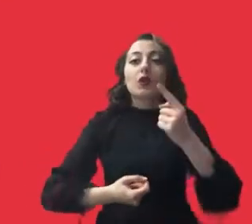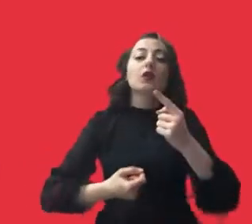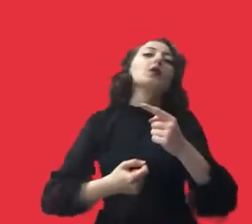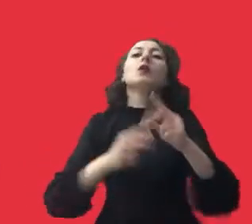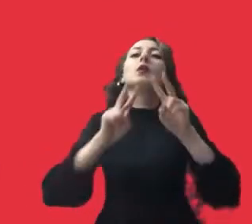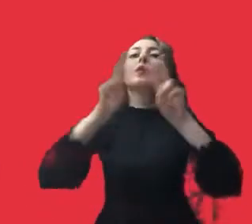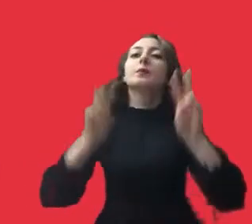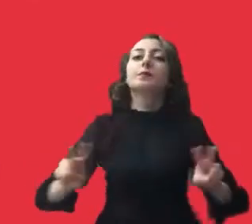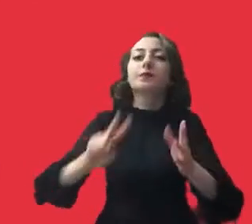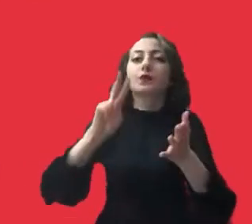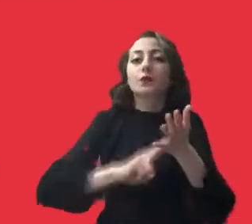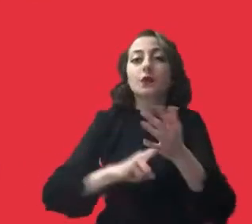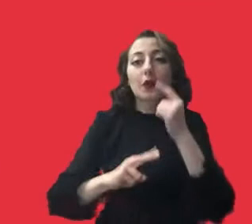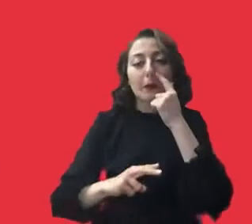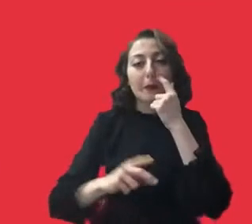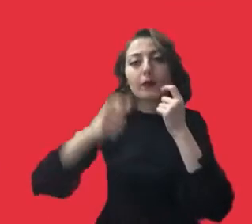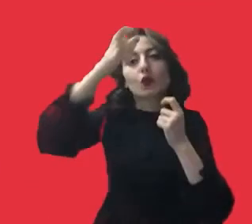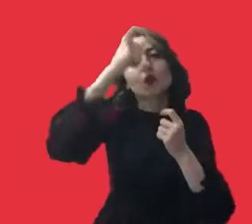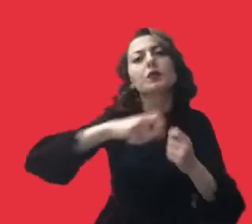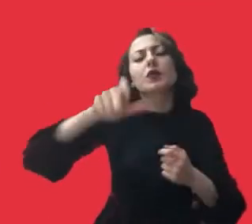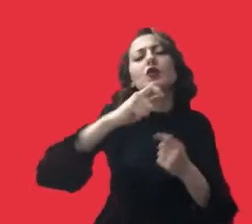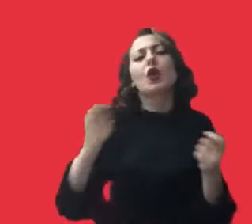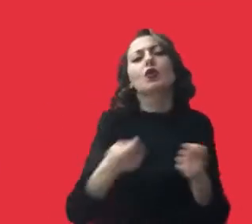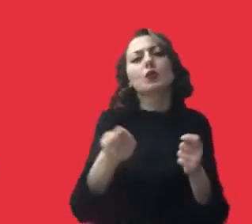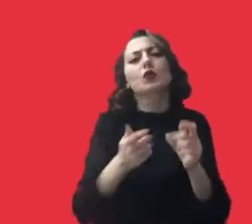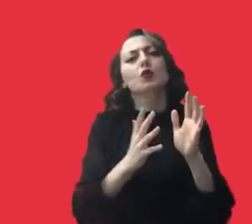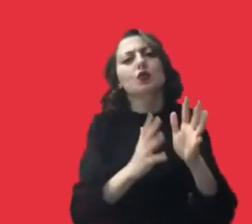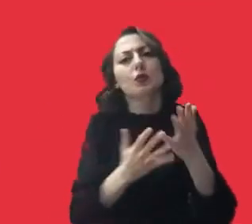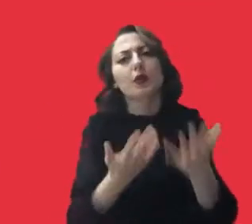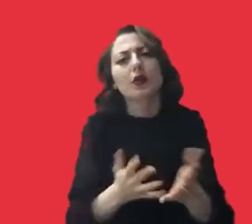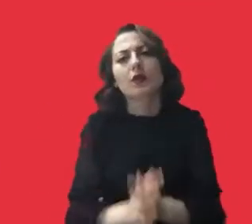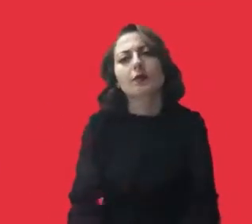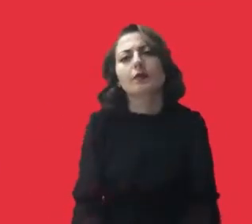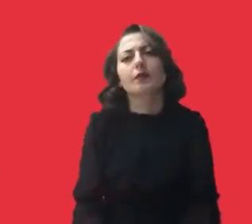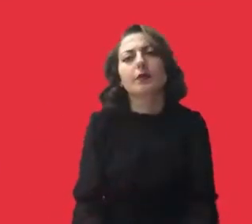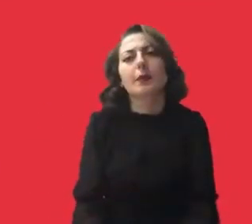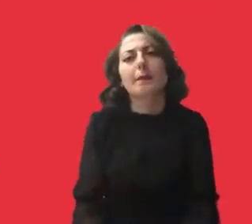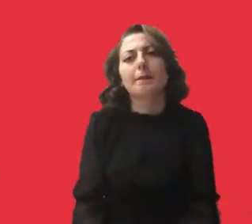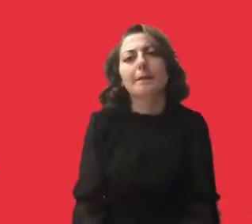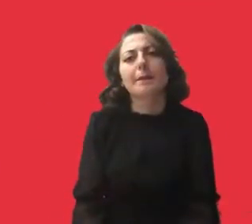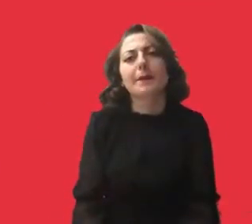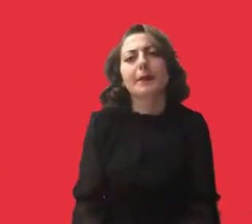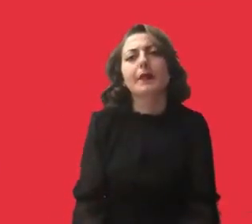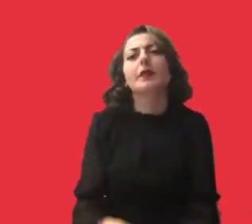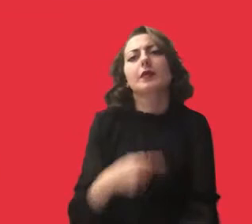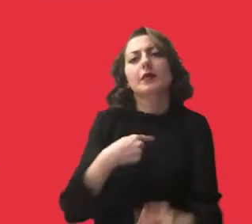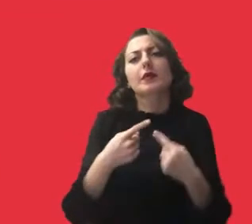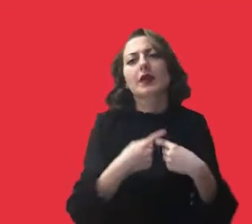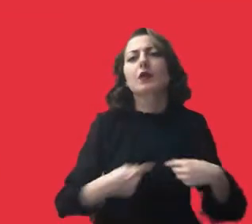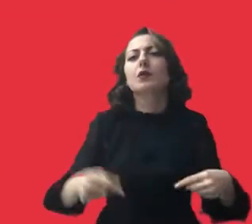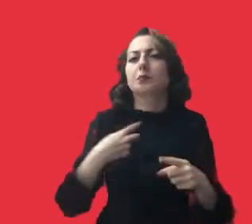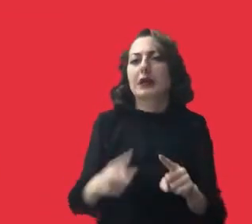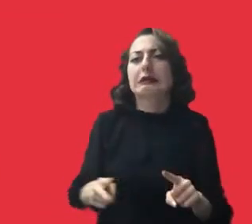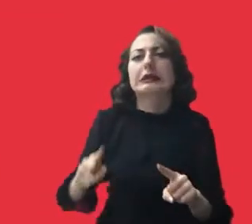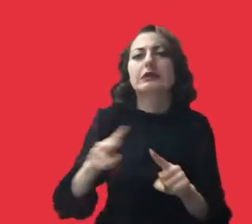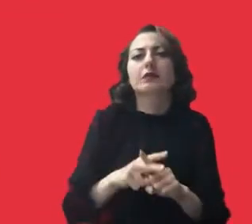another Türkiye'de focal point. çalışmalarını And together with the sürdürmekte. service portfolios, GIZ is Eee, continuing its Ben de activities in aslında benim Turkey. dahil olduğumda